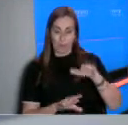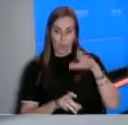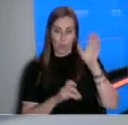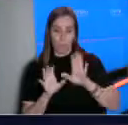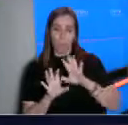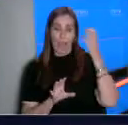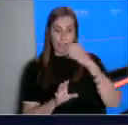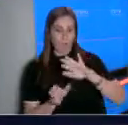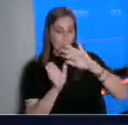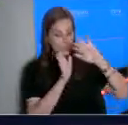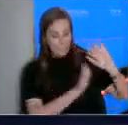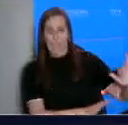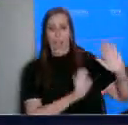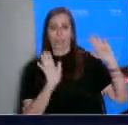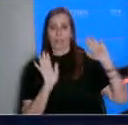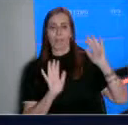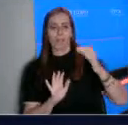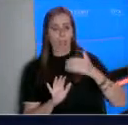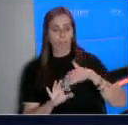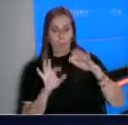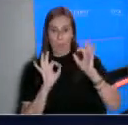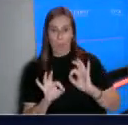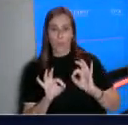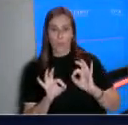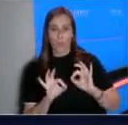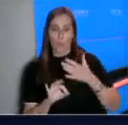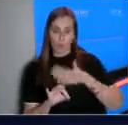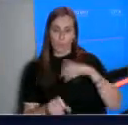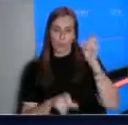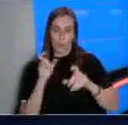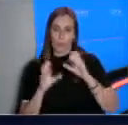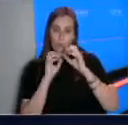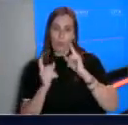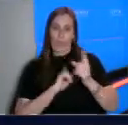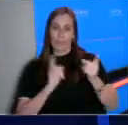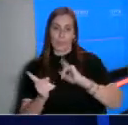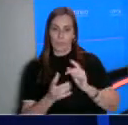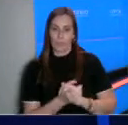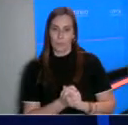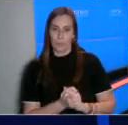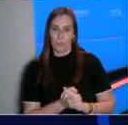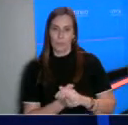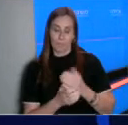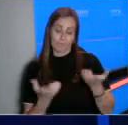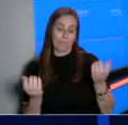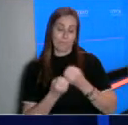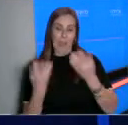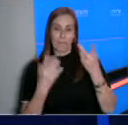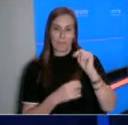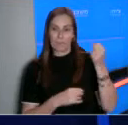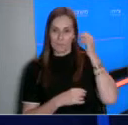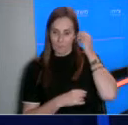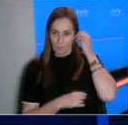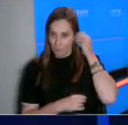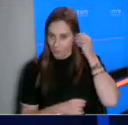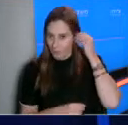לא יעתיקו. מפקידים את הטלפונים? מפקידים את הטלפונים, אנחנו ממש ממש ממש רוצים שאנשים יתקשרו אחד עם השני. פלא, ב-2020. עכשיו רגע, עכשיו